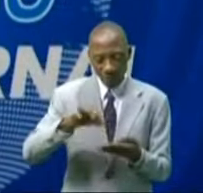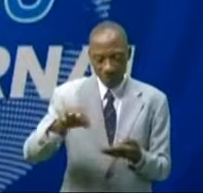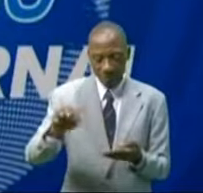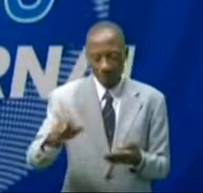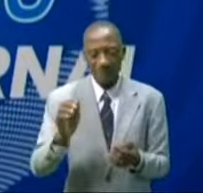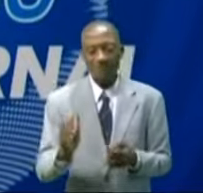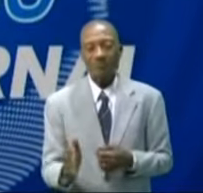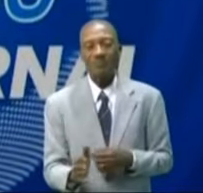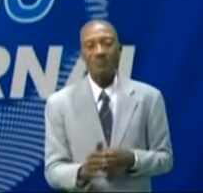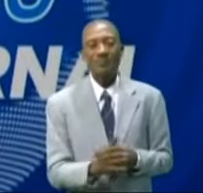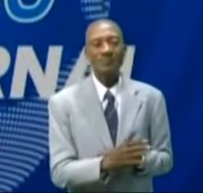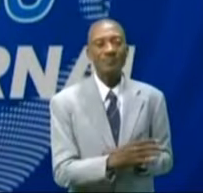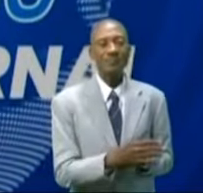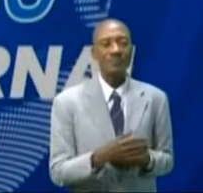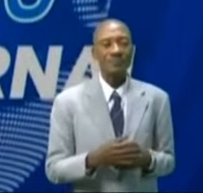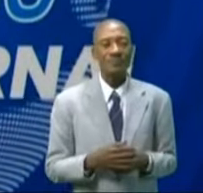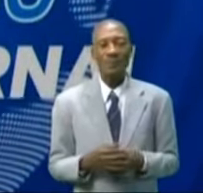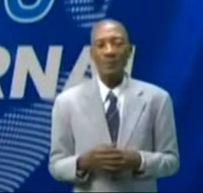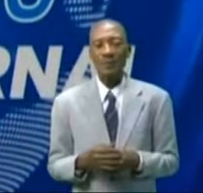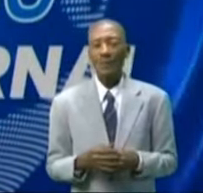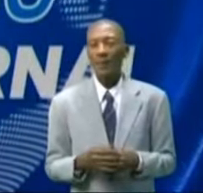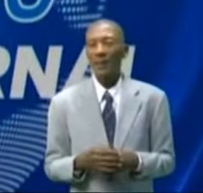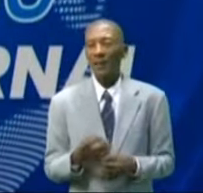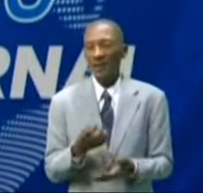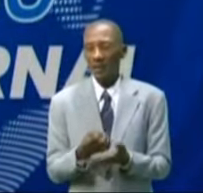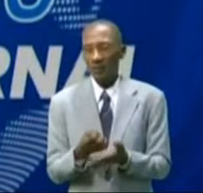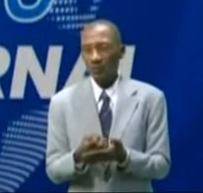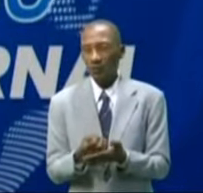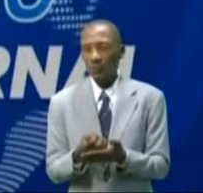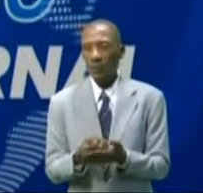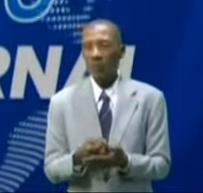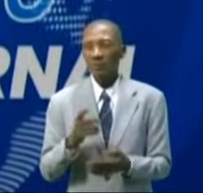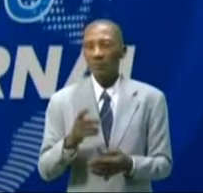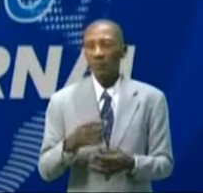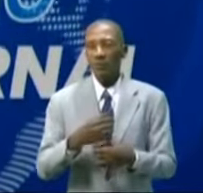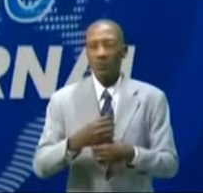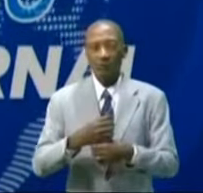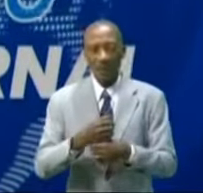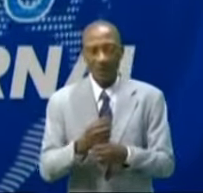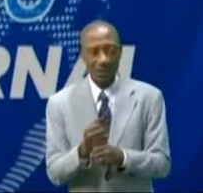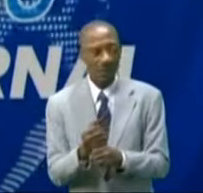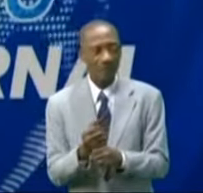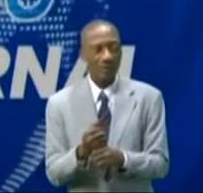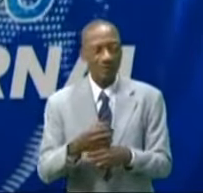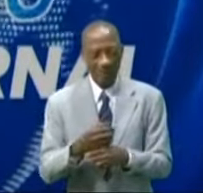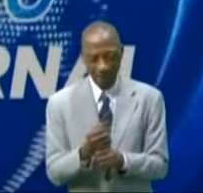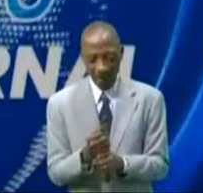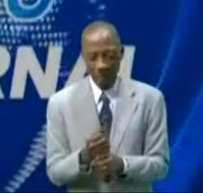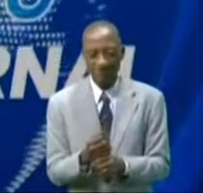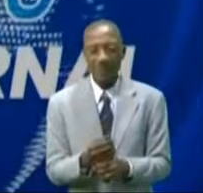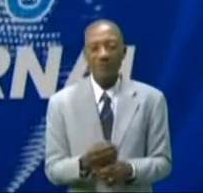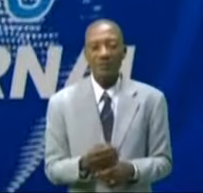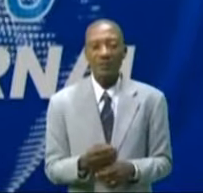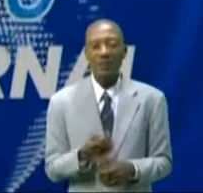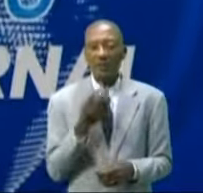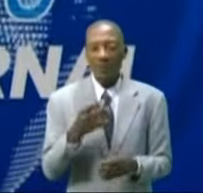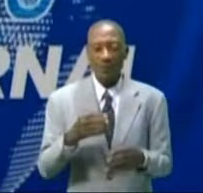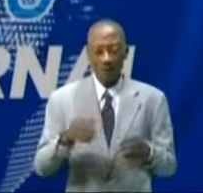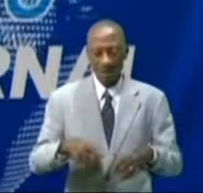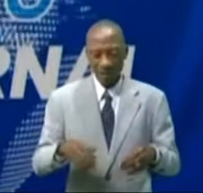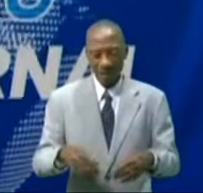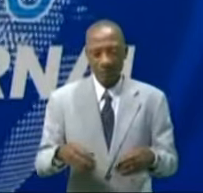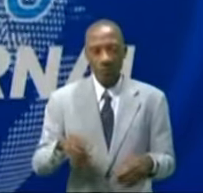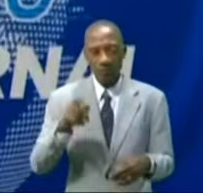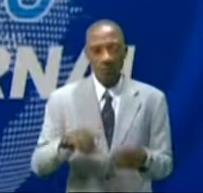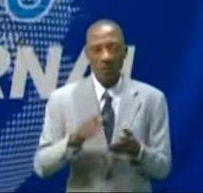Diversification de l'économie à travers la création des chaînes de valeur dans les secteurs prioritaires comme l'agriculture, la voix de la République démocratique du Congo a